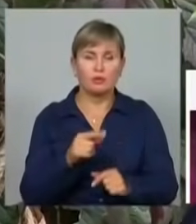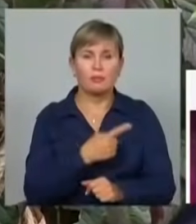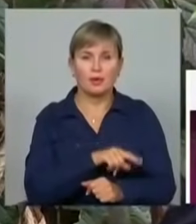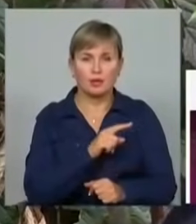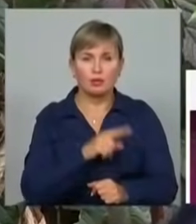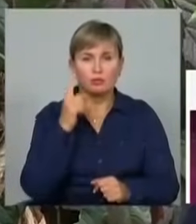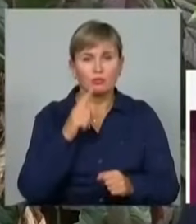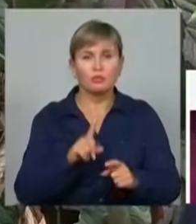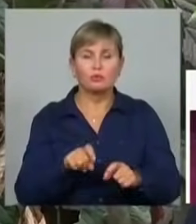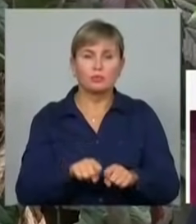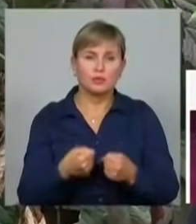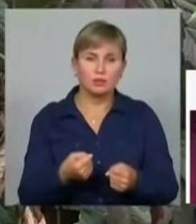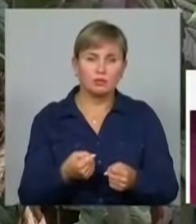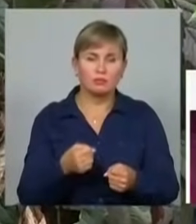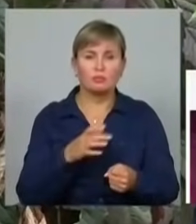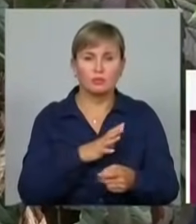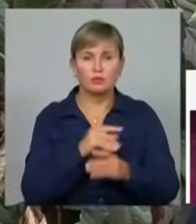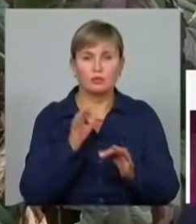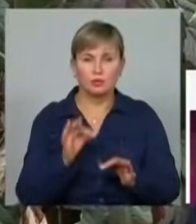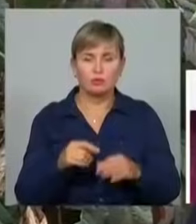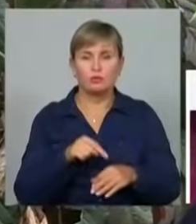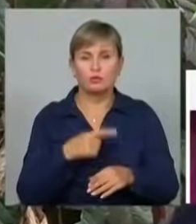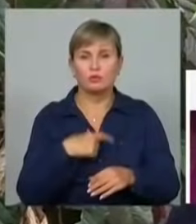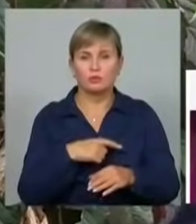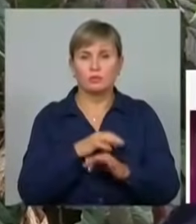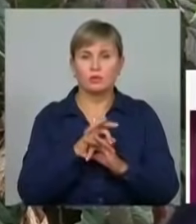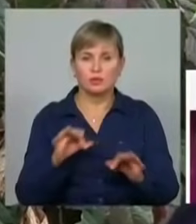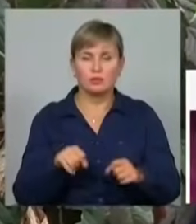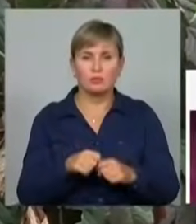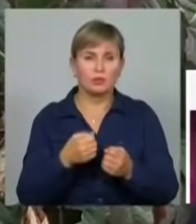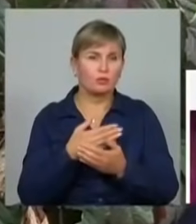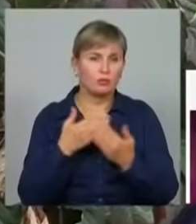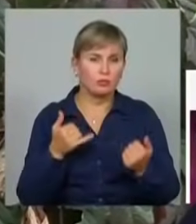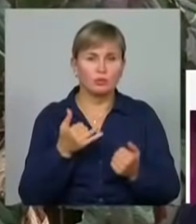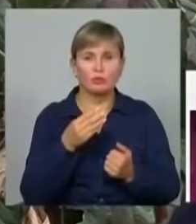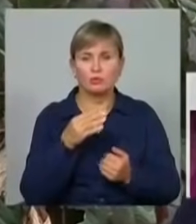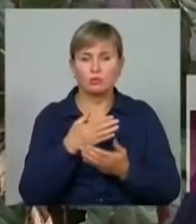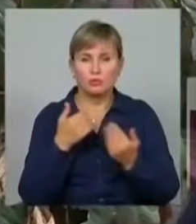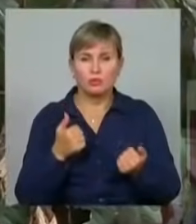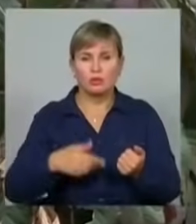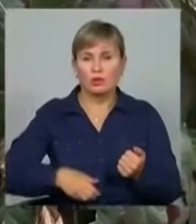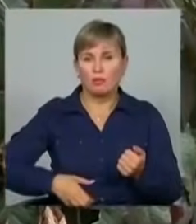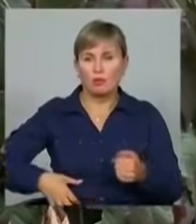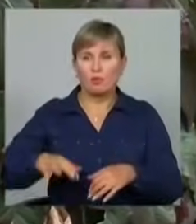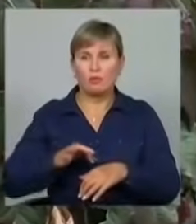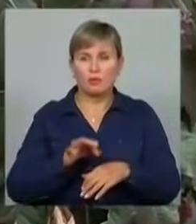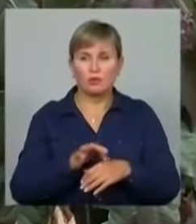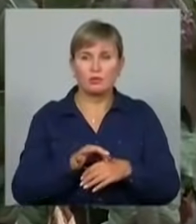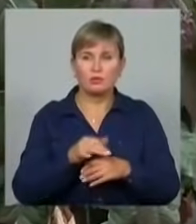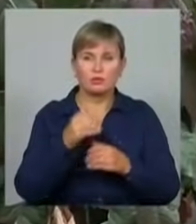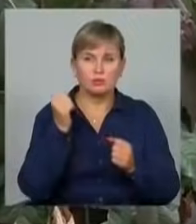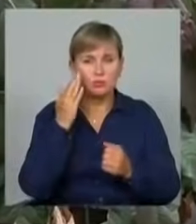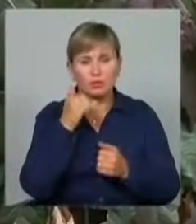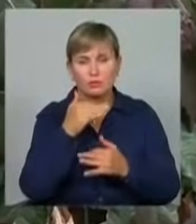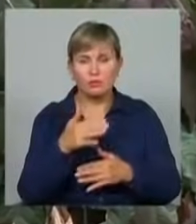думал перелом. Обошлось, все нормально, чувствую себя хорошо, перелома нет, ушиб есть, ребро болит. На правом боку спать не могу,